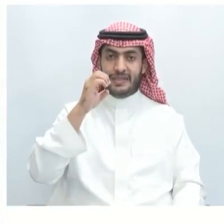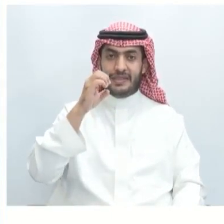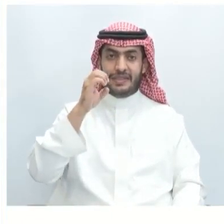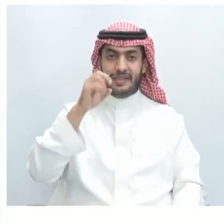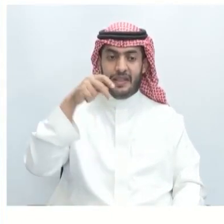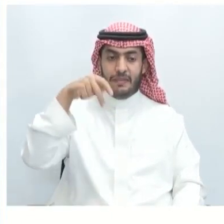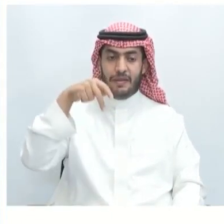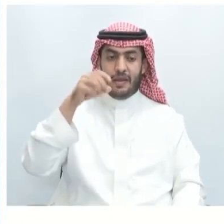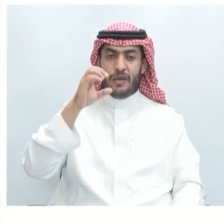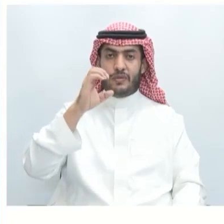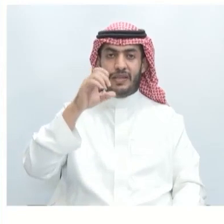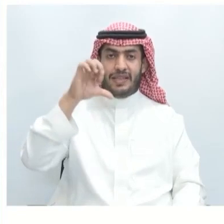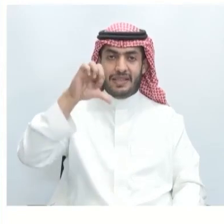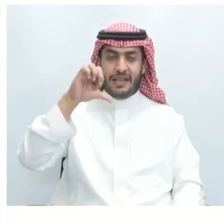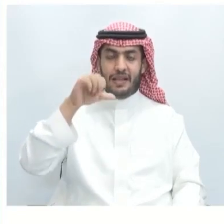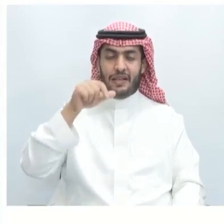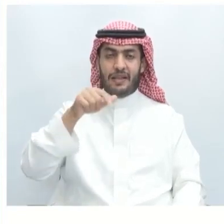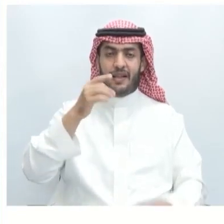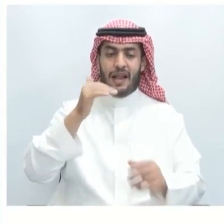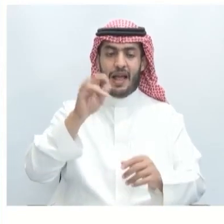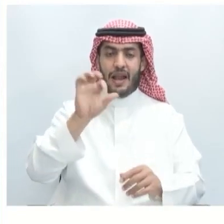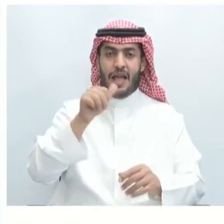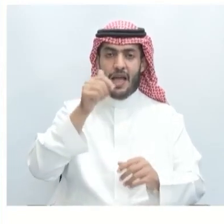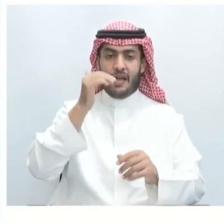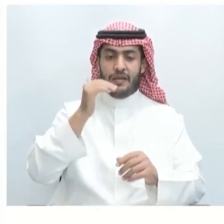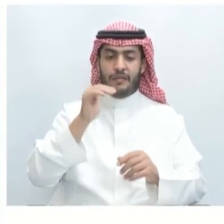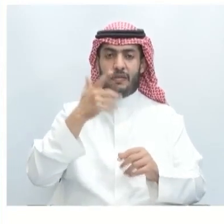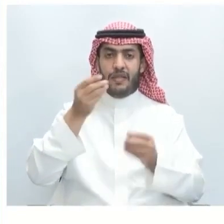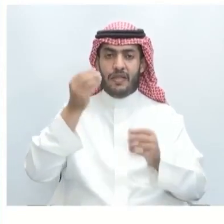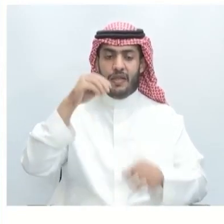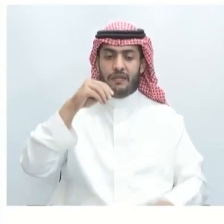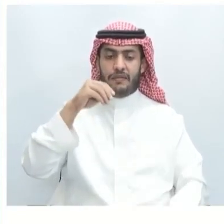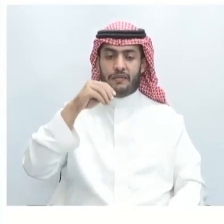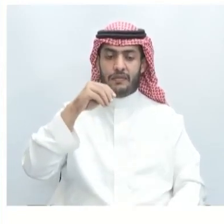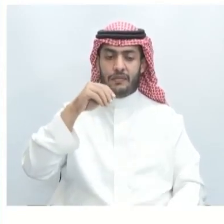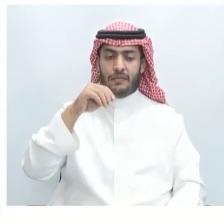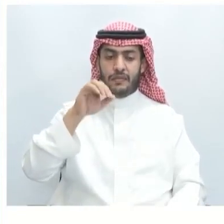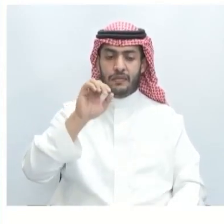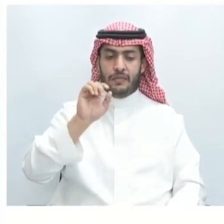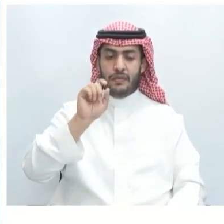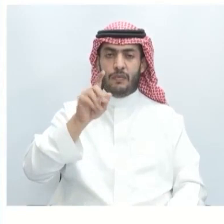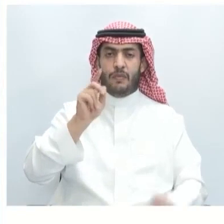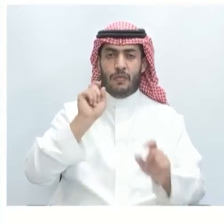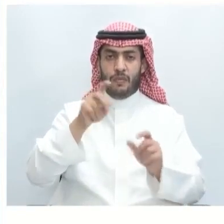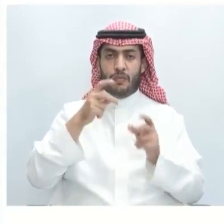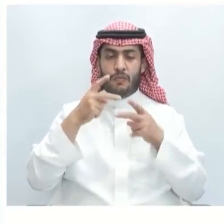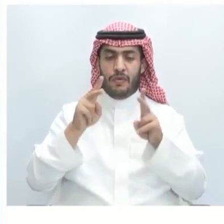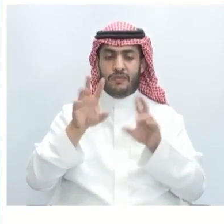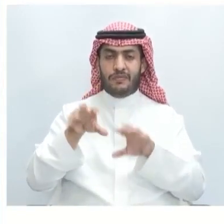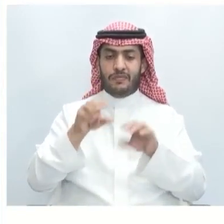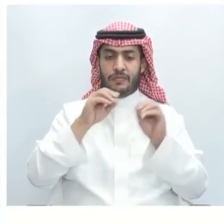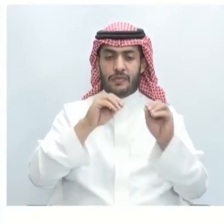او السيناريو الذي نحتاجه بعد ذلك نستطيع اضافه تعليق او بالضغط على زر موافق سينتقل